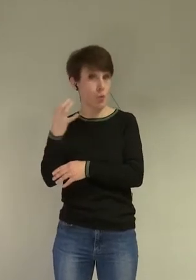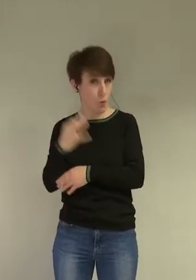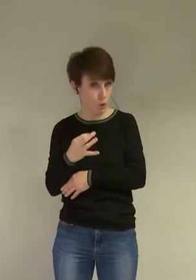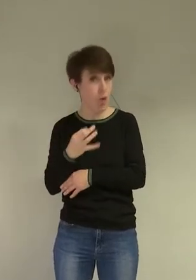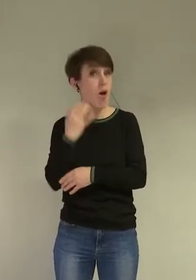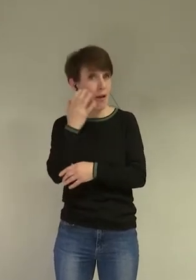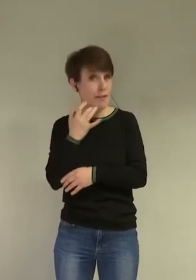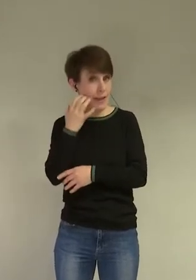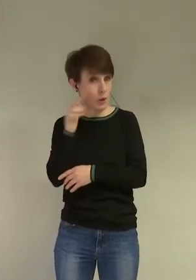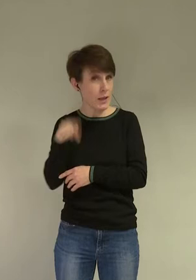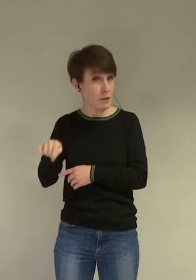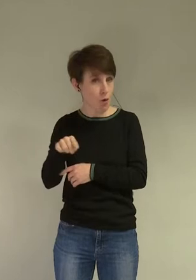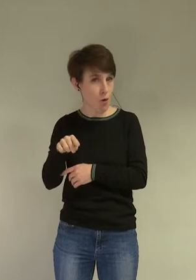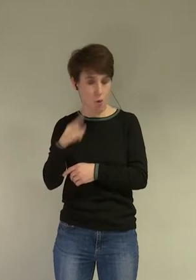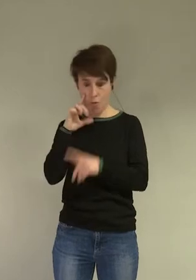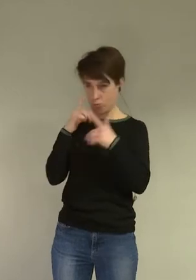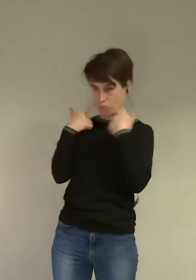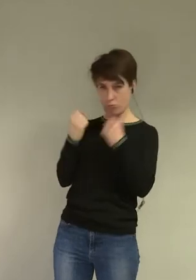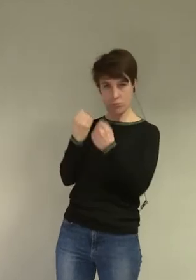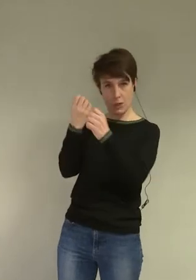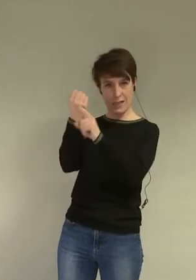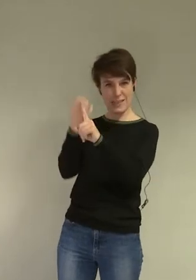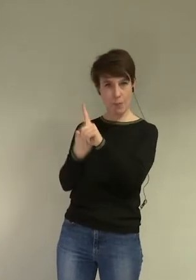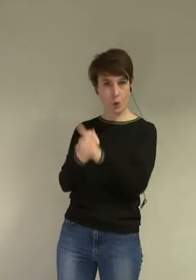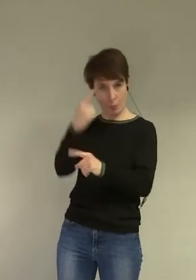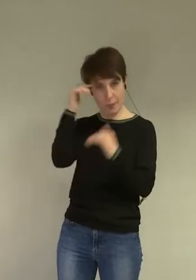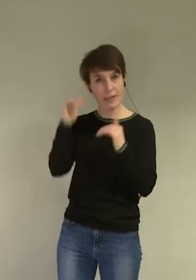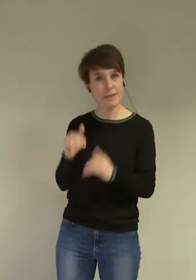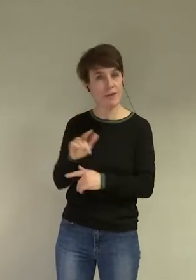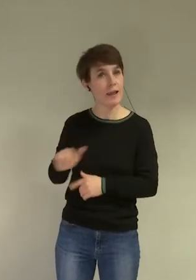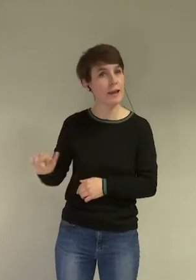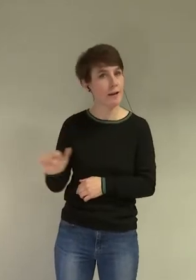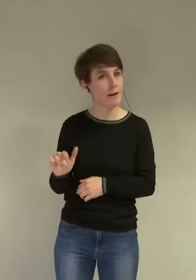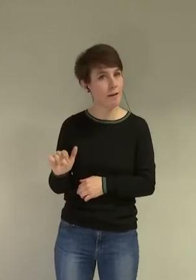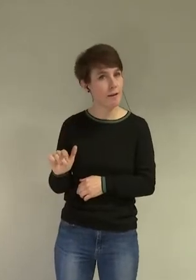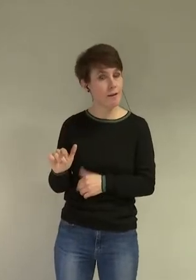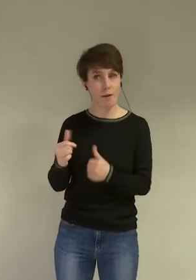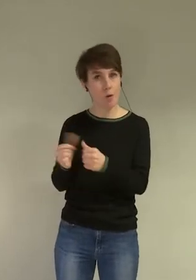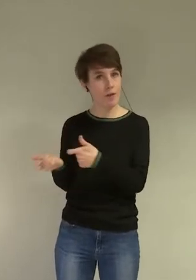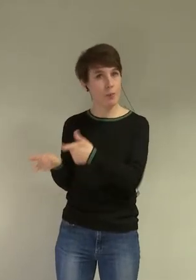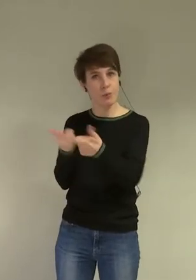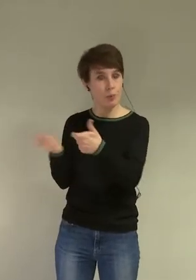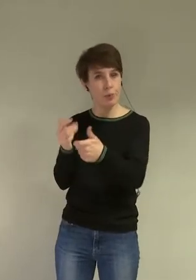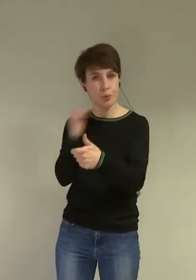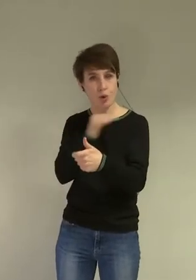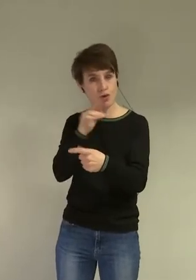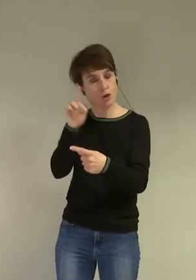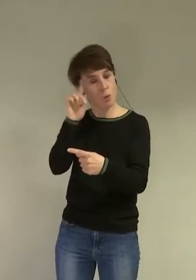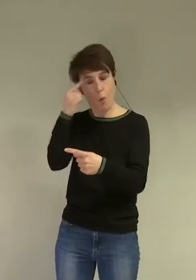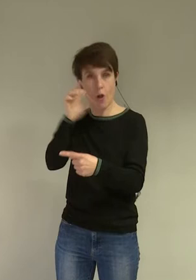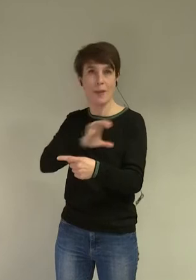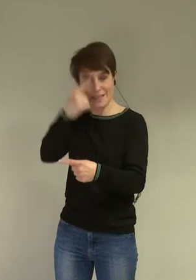concernés par des symptômes dépressifs et les urgences pour gestes suicidaires ont vu leur nombre